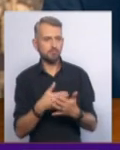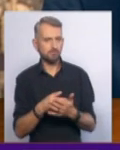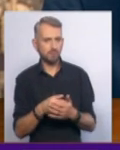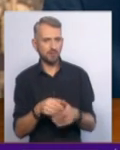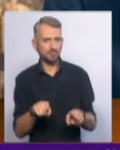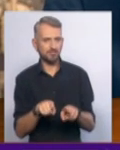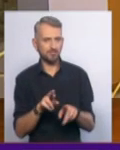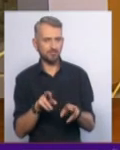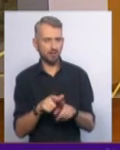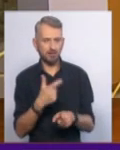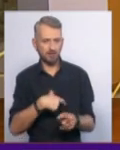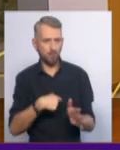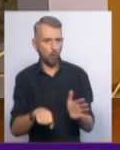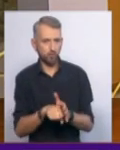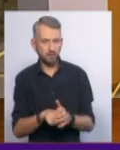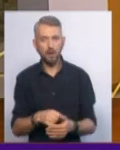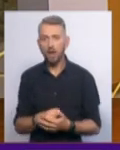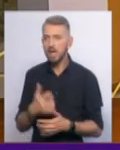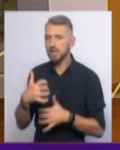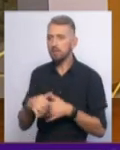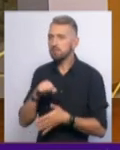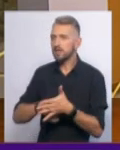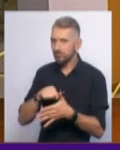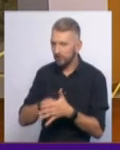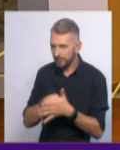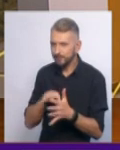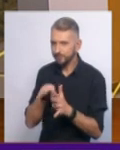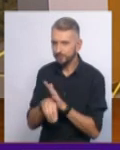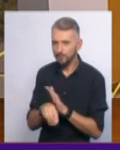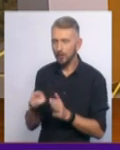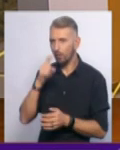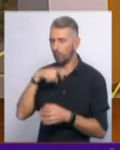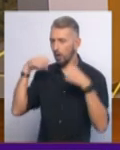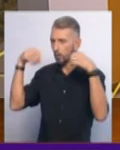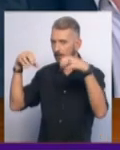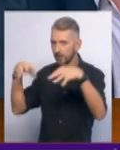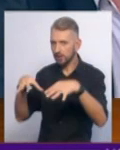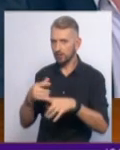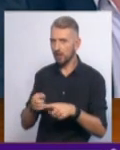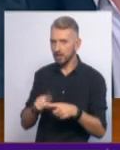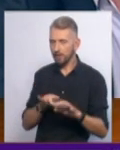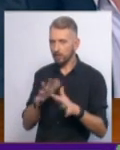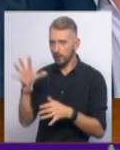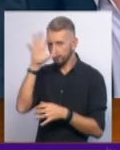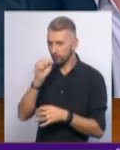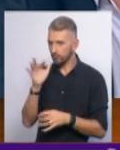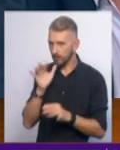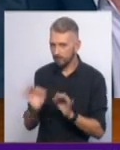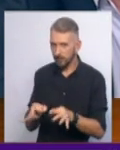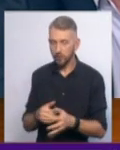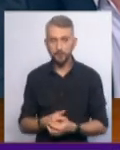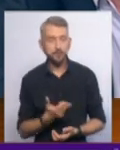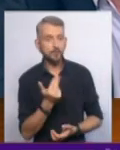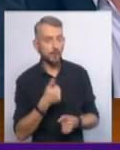самогубство. Тобто серед в Україні. причин якраз визначають те, що погане освітлення, ну тобто це відбувається в нічний час, правильно?